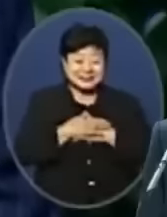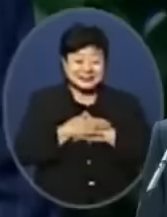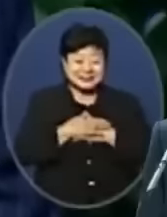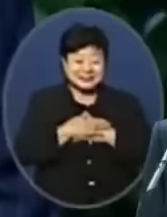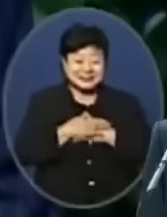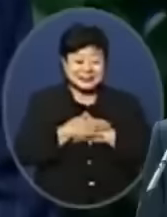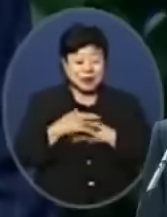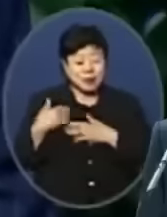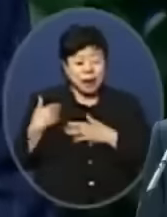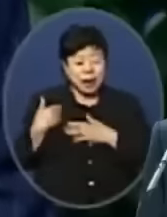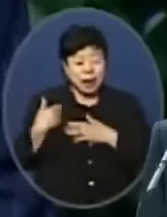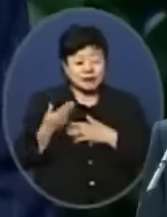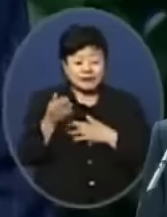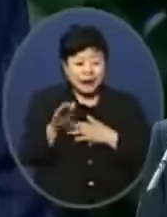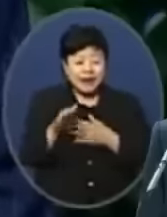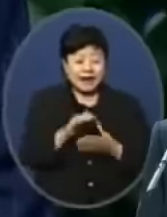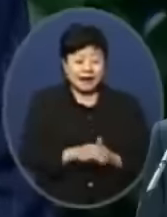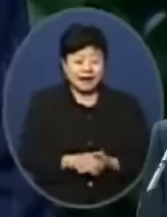모르긴 하되